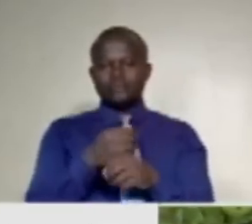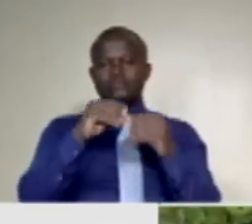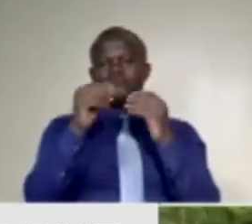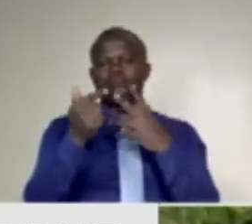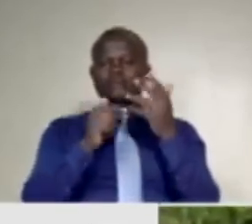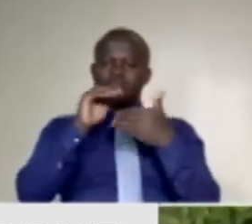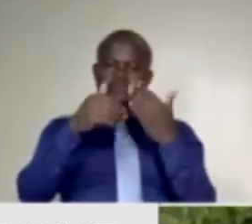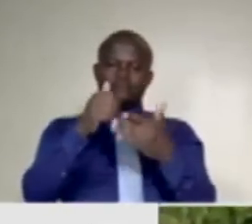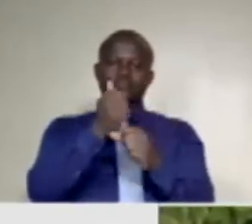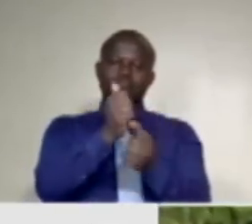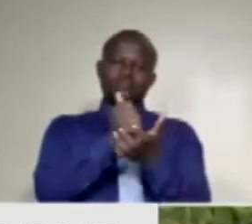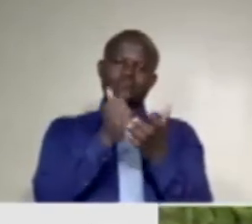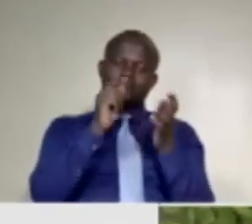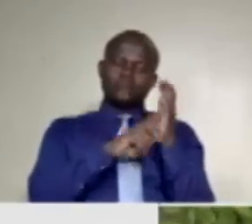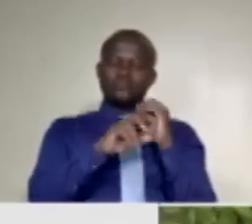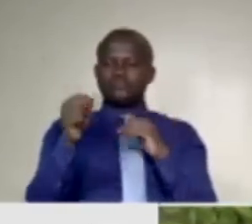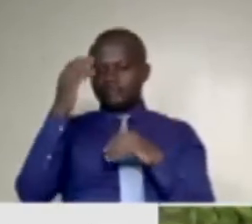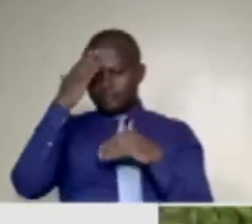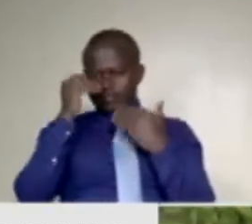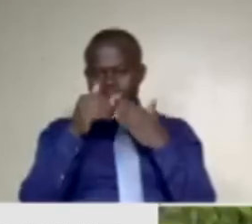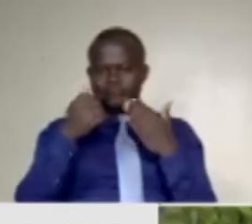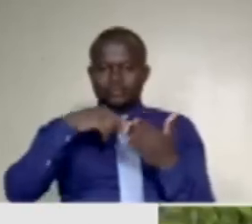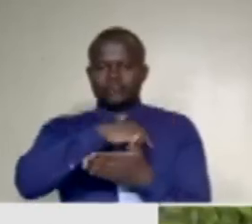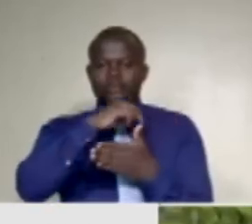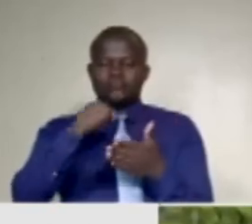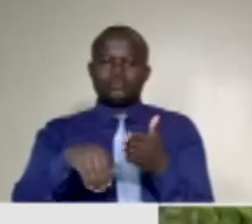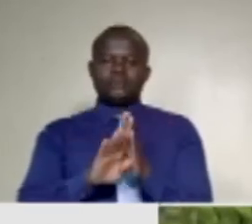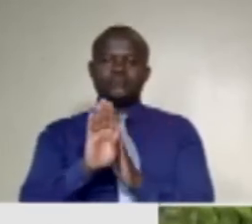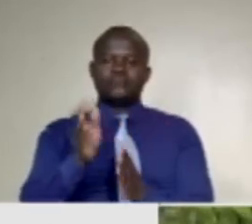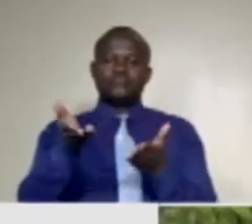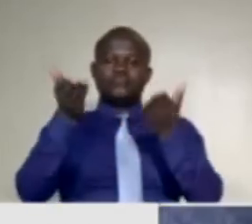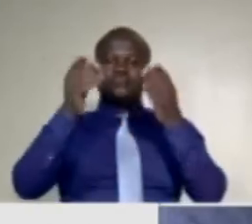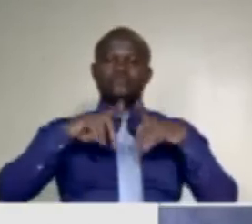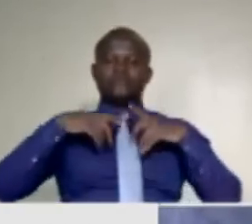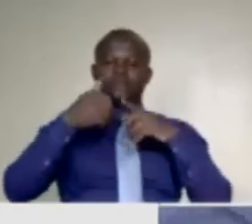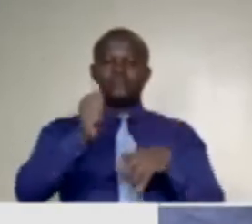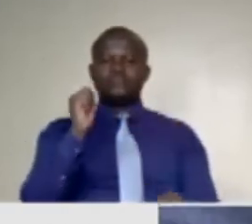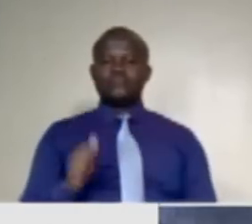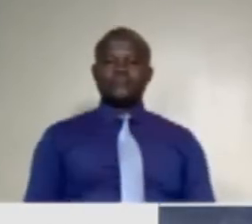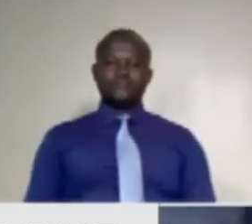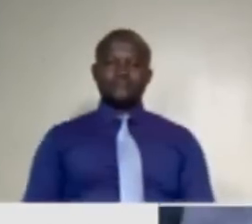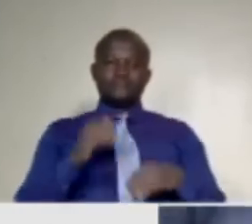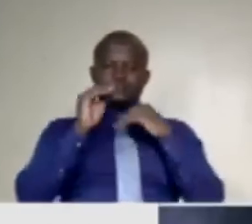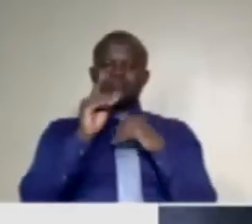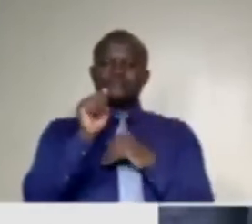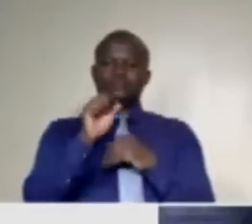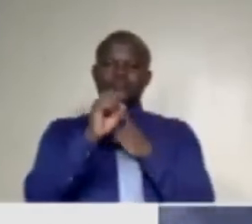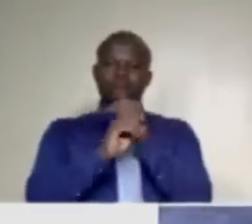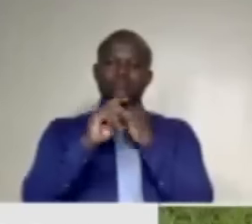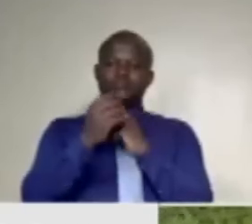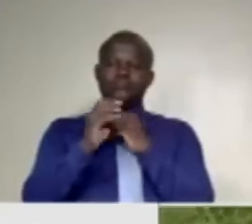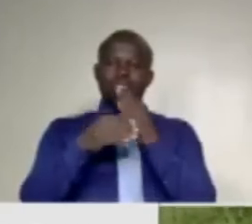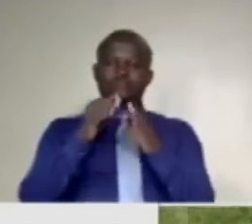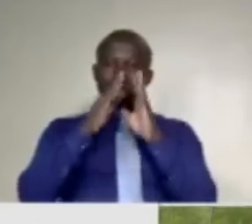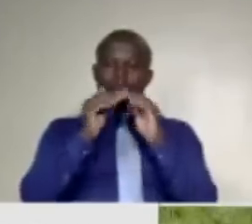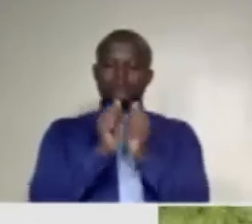nkora nafashe iki mugenzi wanjye kugira ngo abashe kuzamuka mu mibereho ye. Urwego rwa Daso mu karere ka Ngoma rwubatse